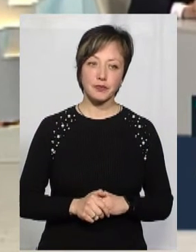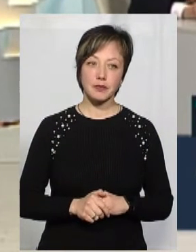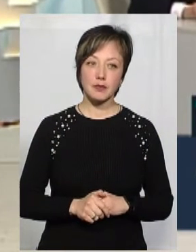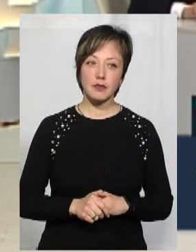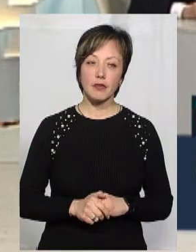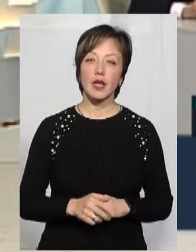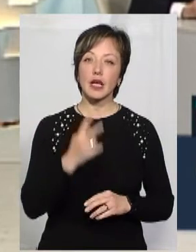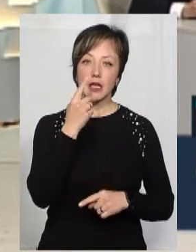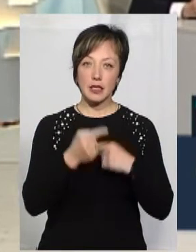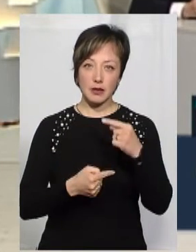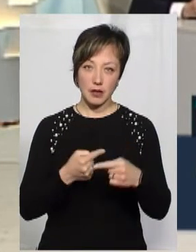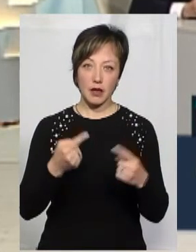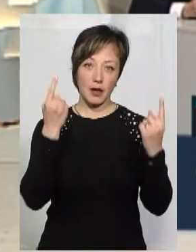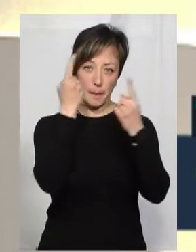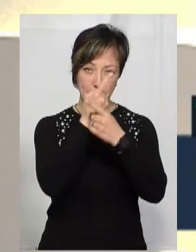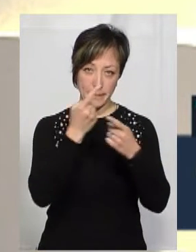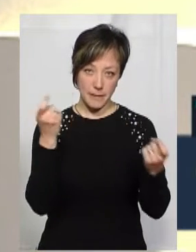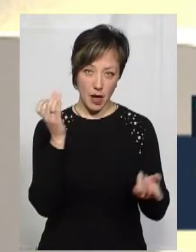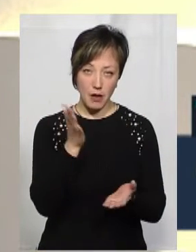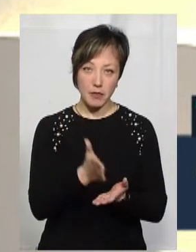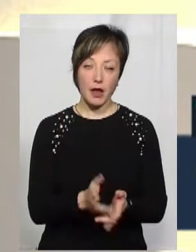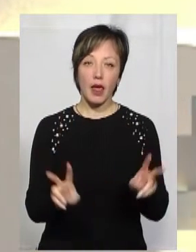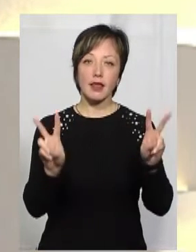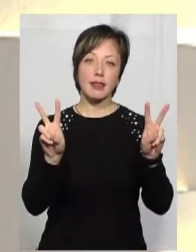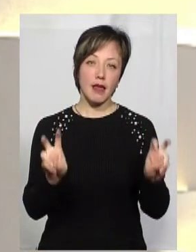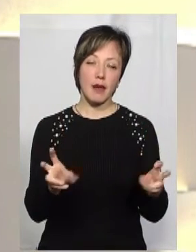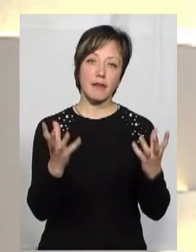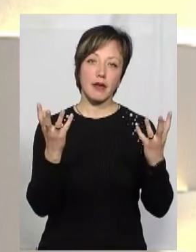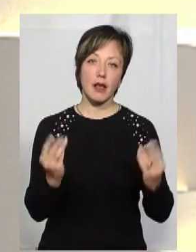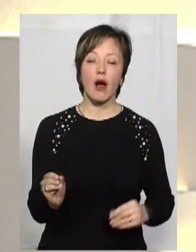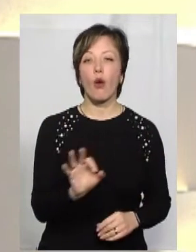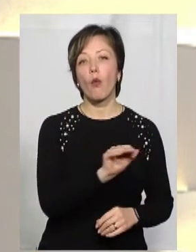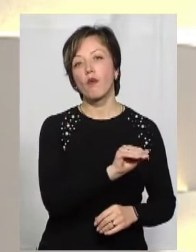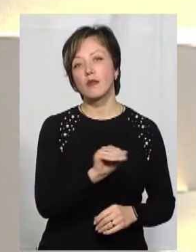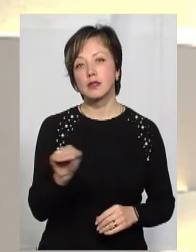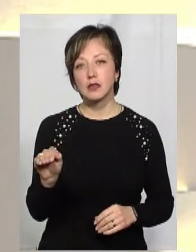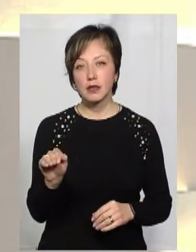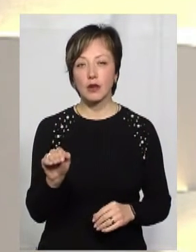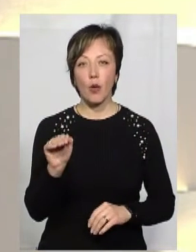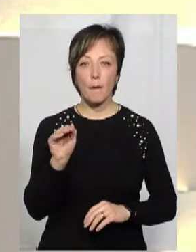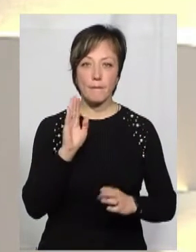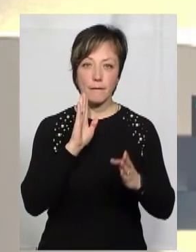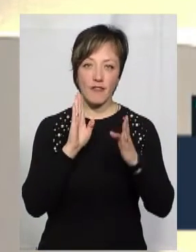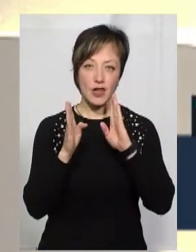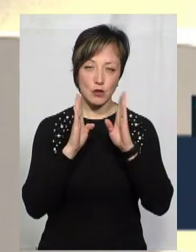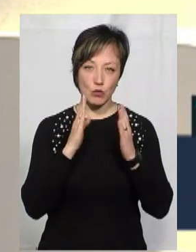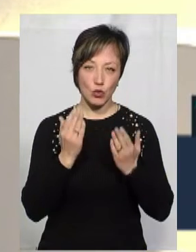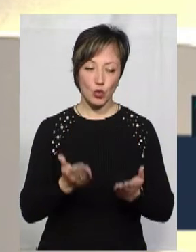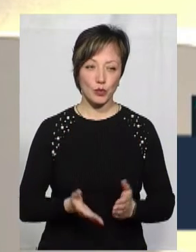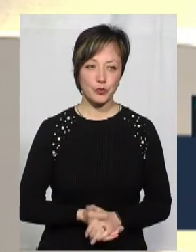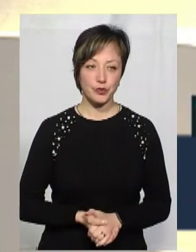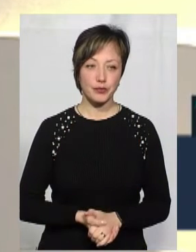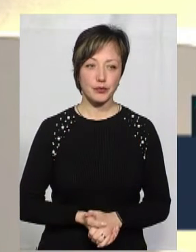Це традиційно прямий етер. Тема дня також транслюється на офіційній сторінці UA Поділля у мережі